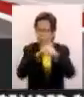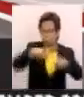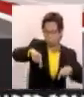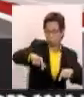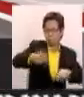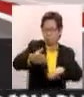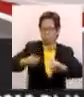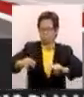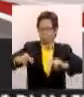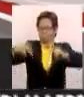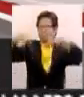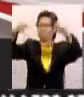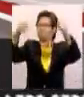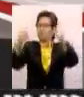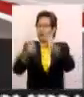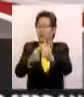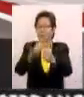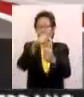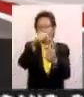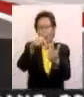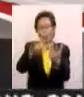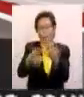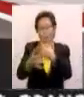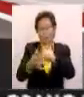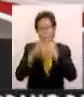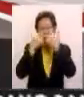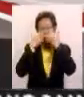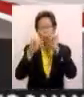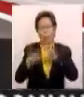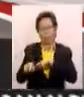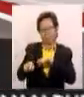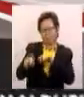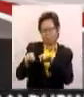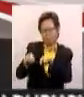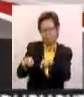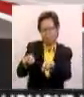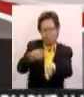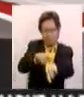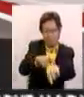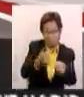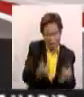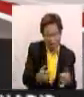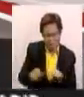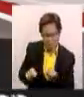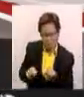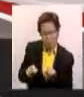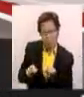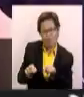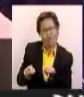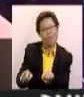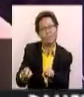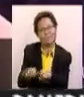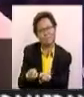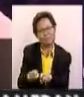kualiti dipertingkat dengan ciri-ciri teknologi moden seiring tuntutan semasa.